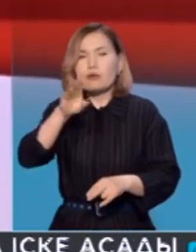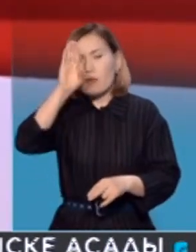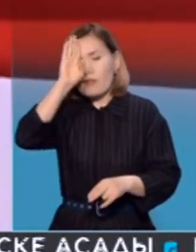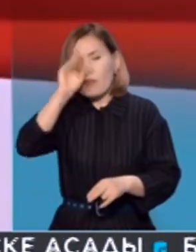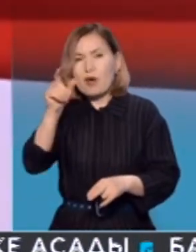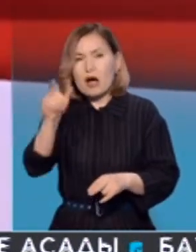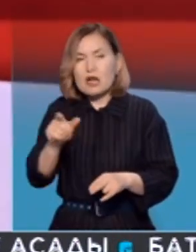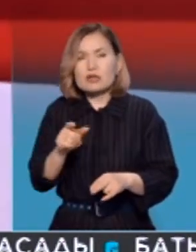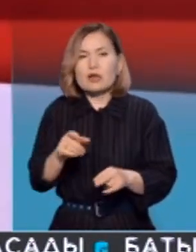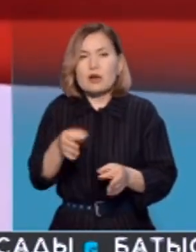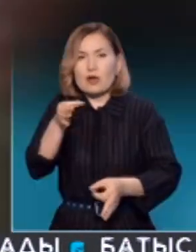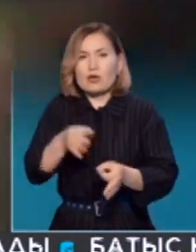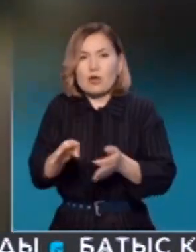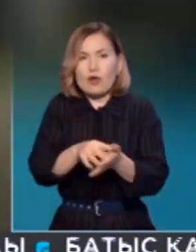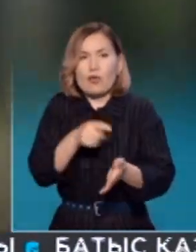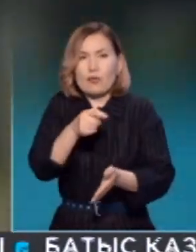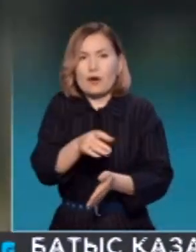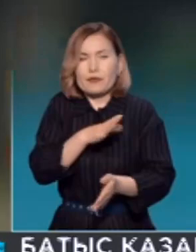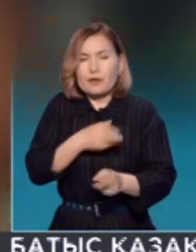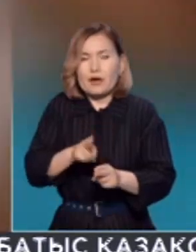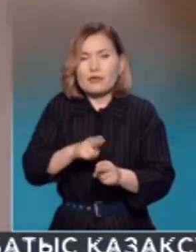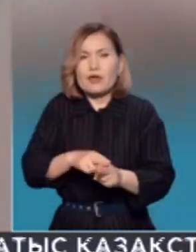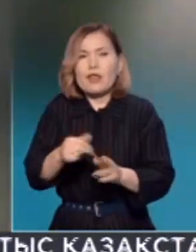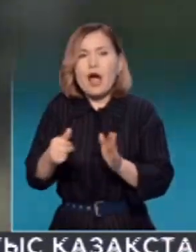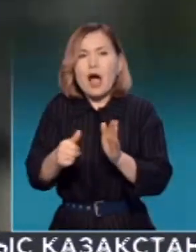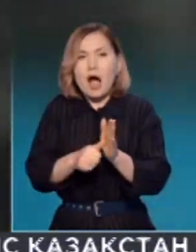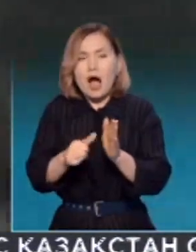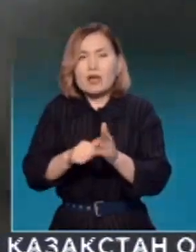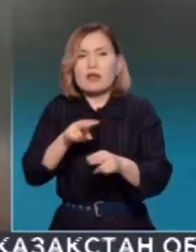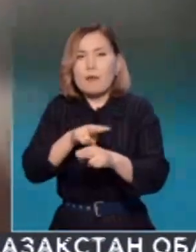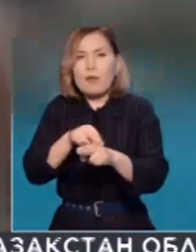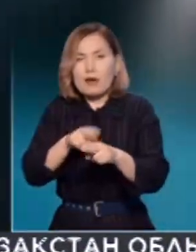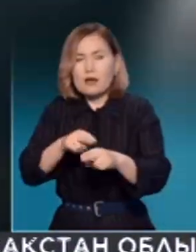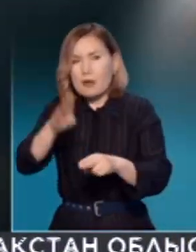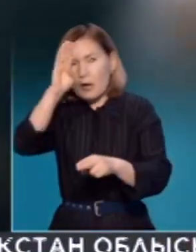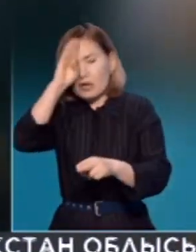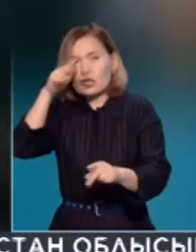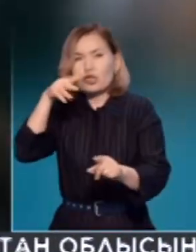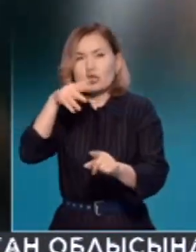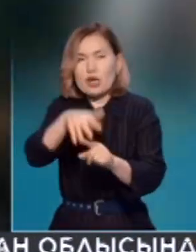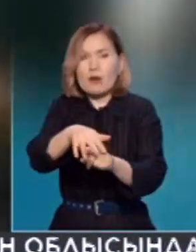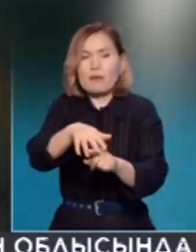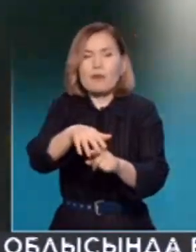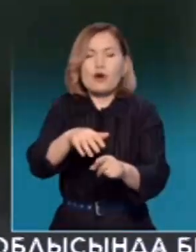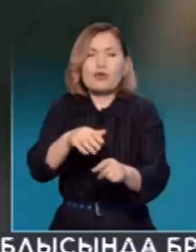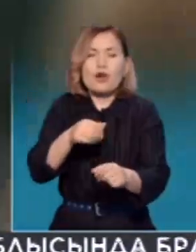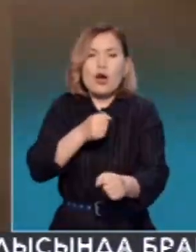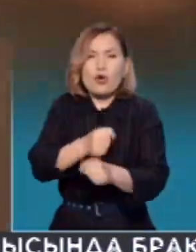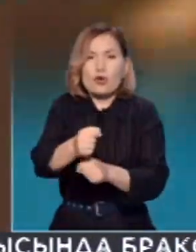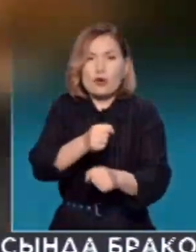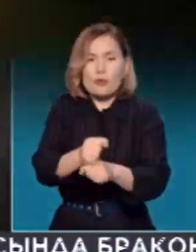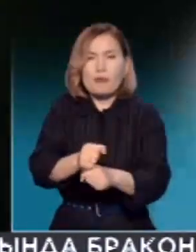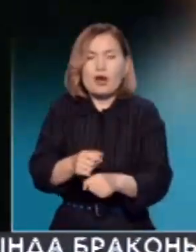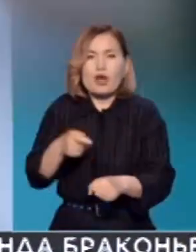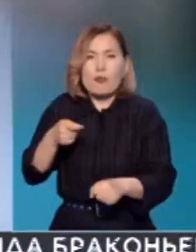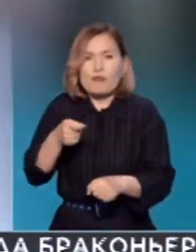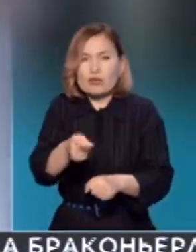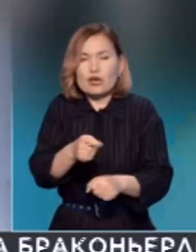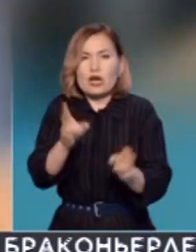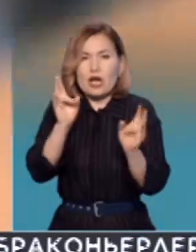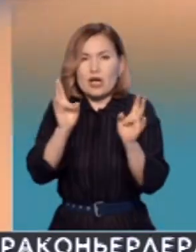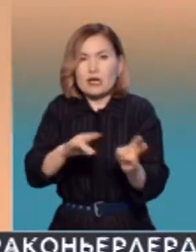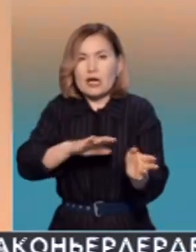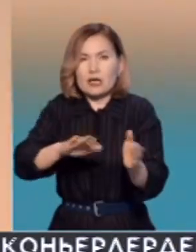жасады. Жәбірленушінің сөзінше оны алты тергеуші жабылып ұрған көрінеді. Пышақ жарақатынан ол ауруханаға түседі.